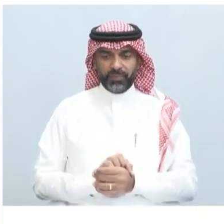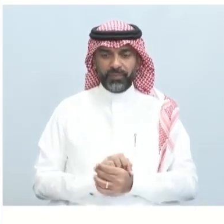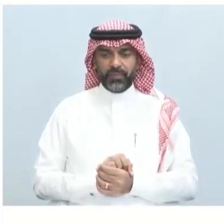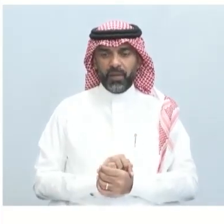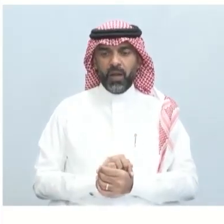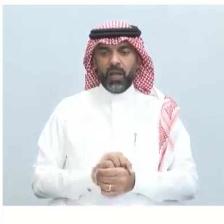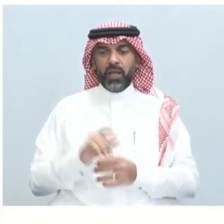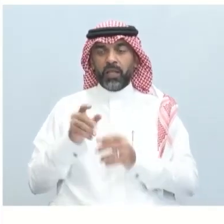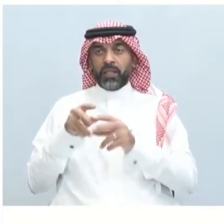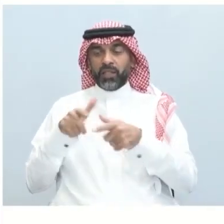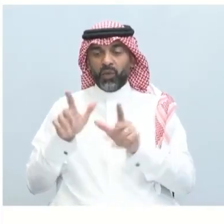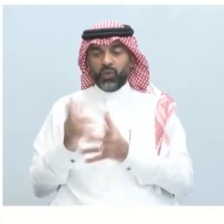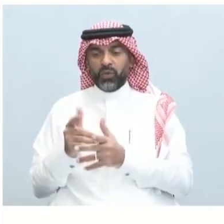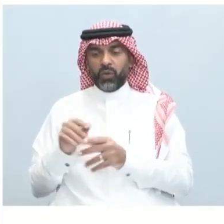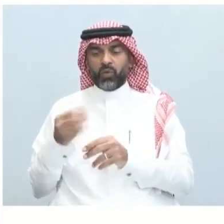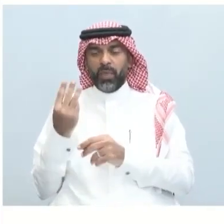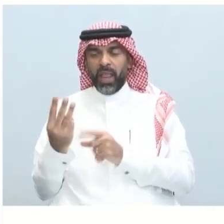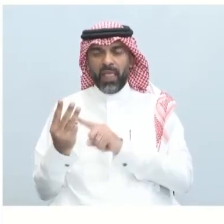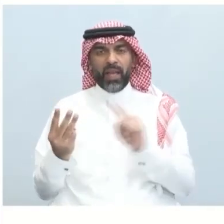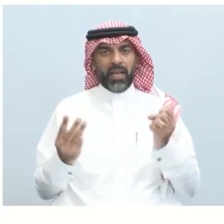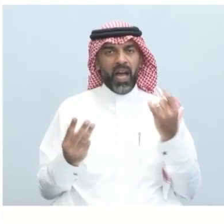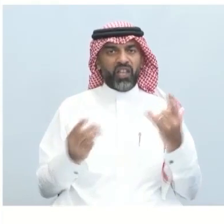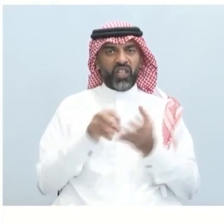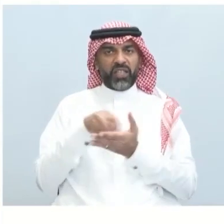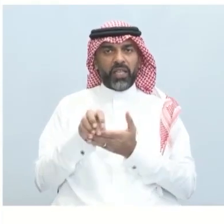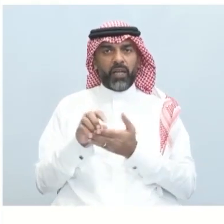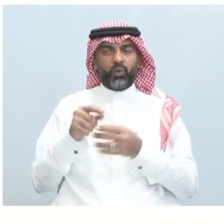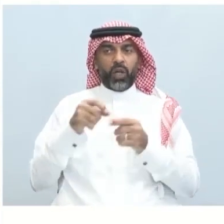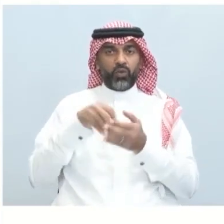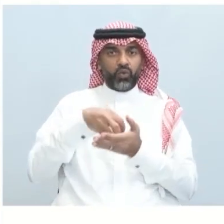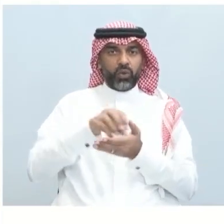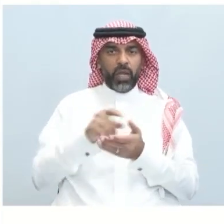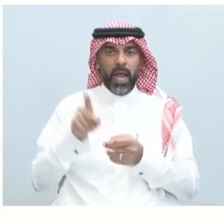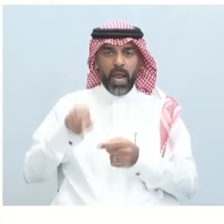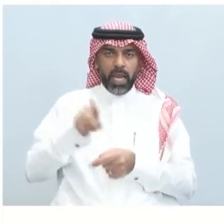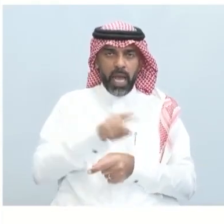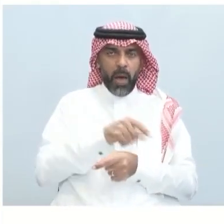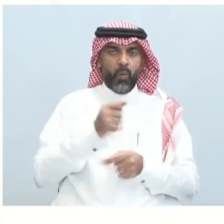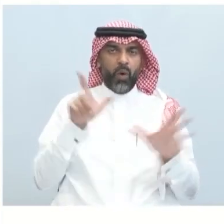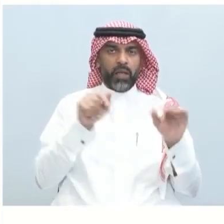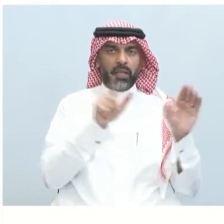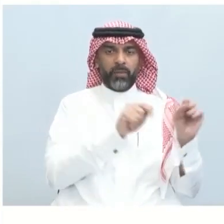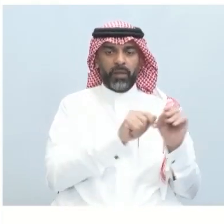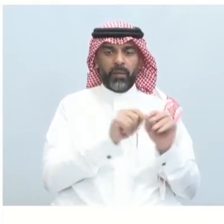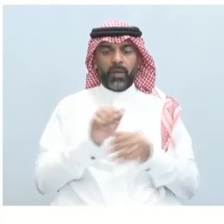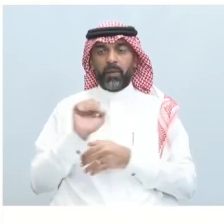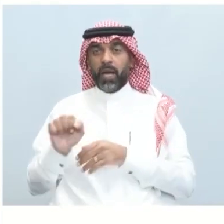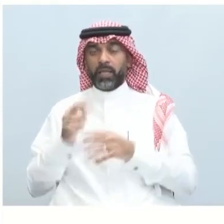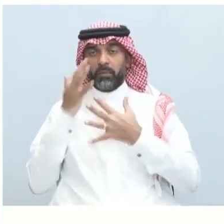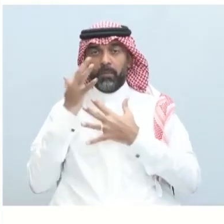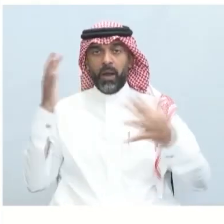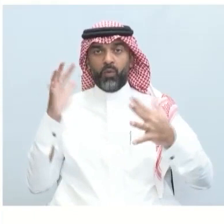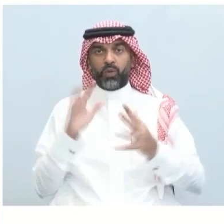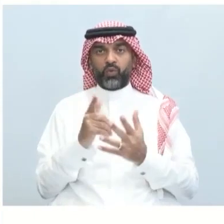تتكون الرسائل من 3 إلى 10 رسائل وترسل على مدار عدة أيام وأسابيع، بينما الرسائل الخاصة